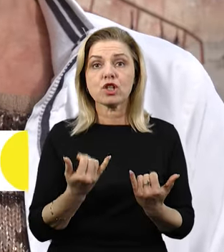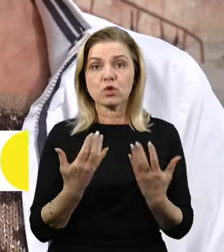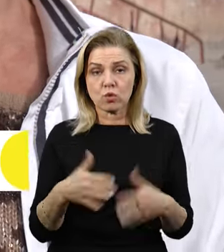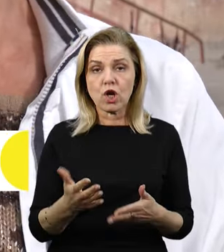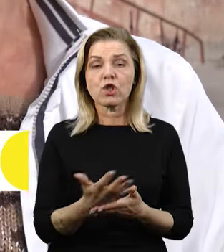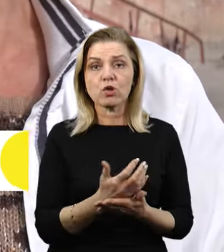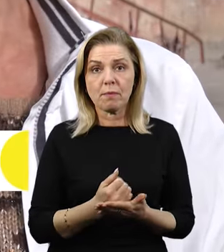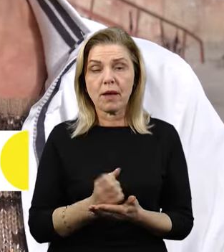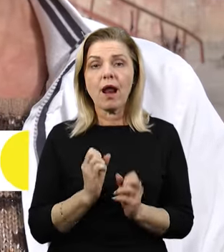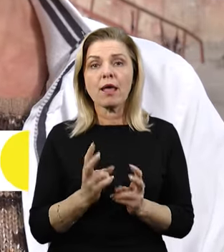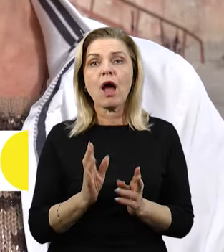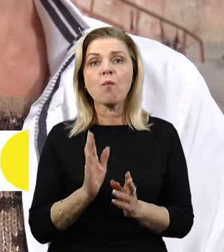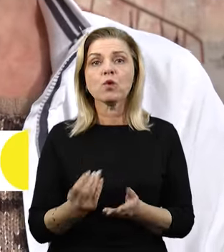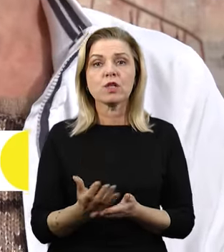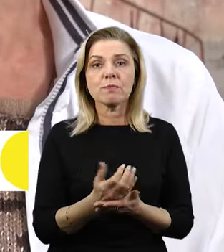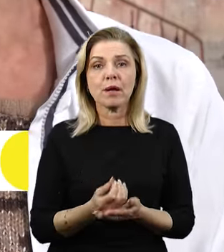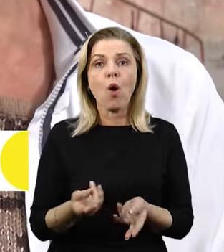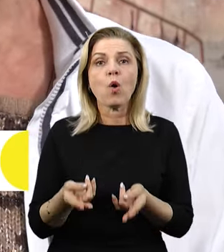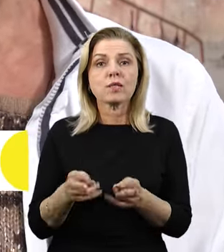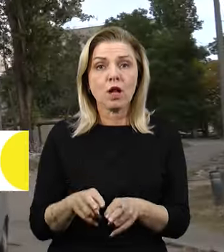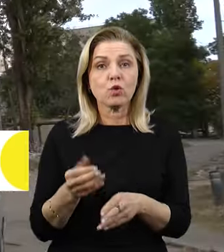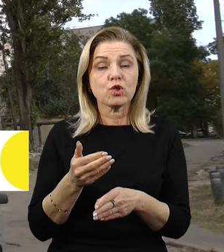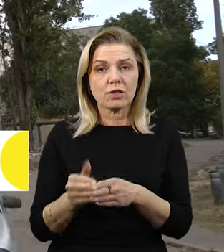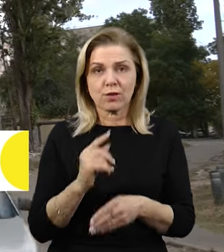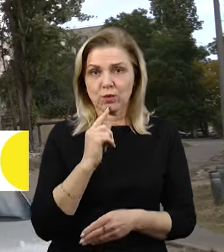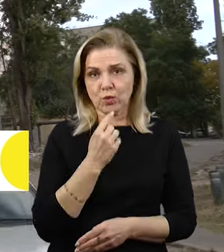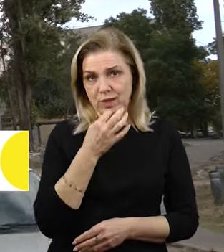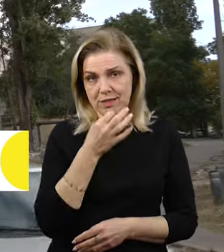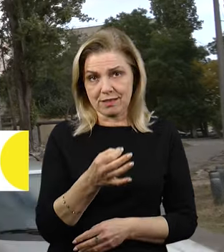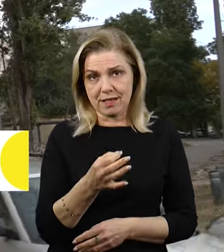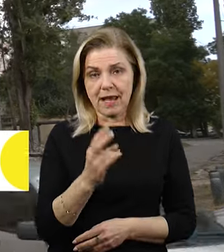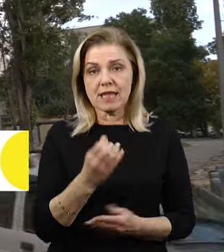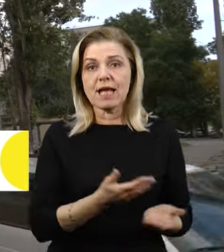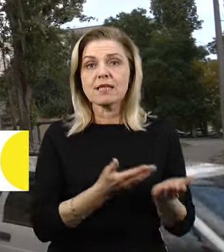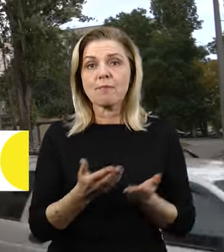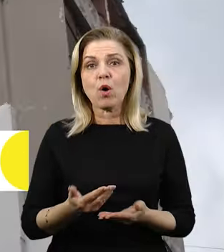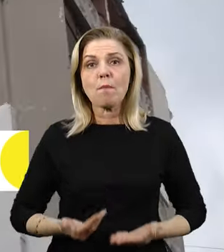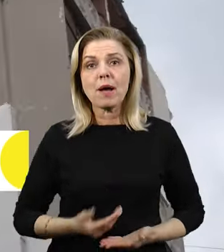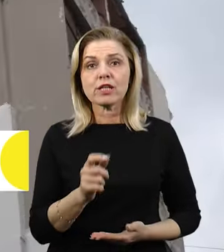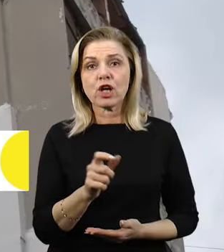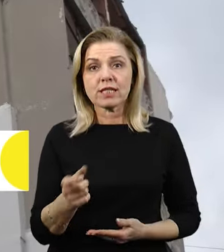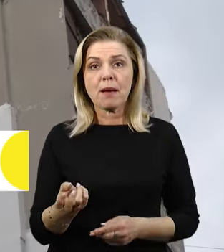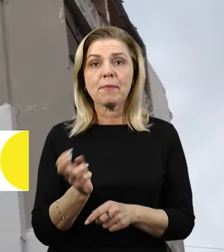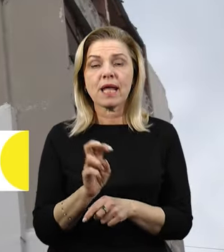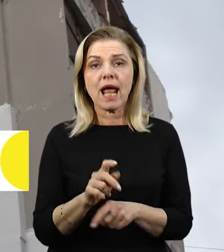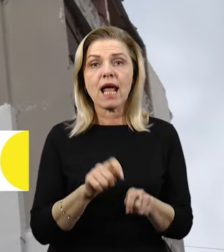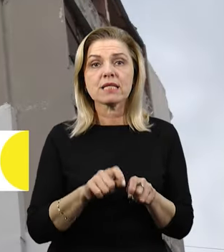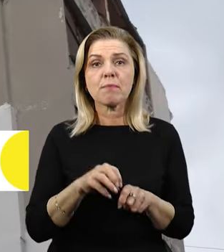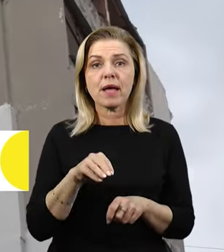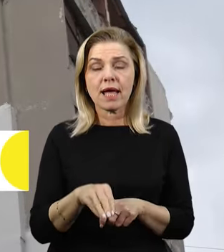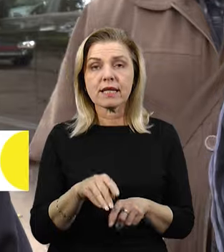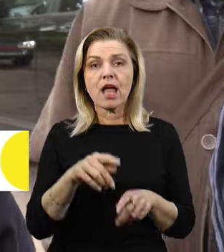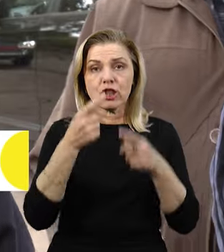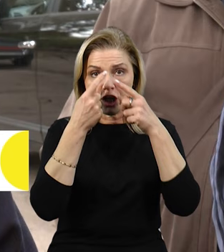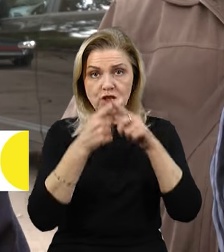збирати остальну частину, трудно сказати. На запрошення мешканців будинку приїхав експерт з технічного обстеження будівель